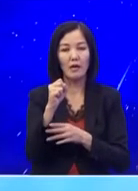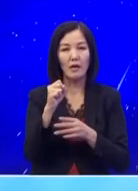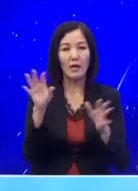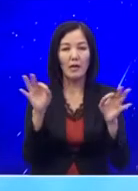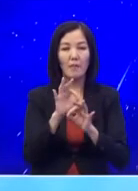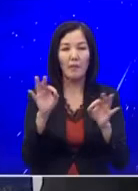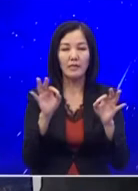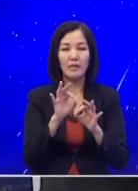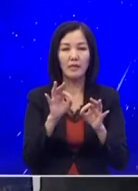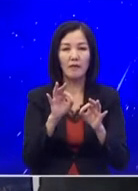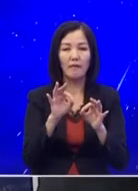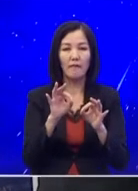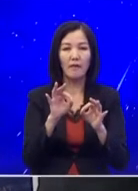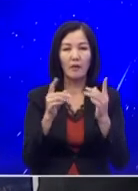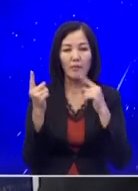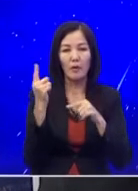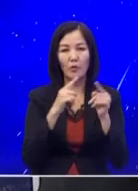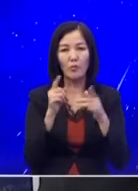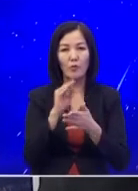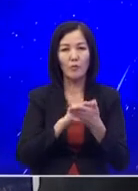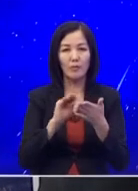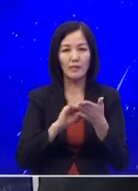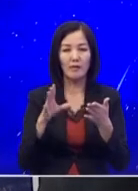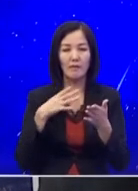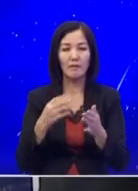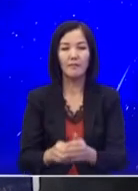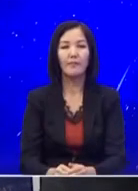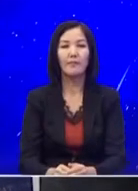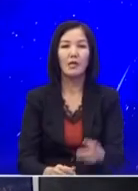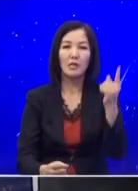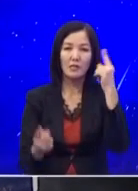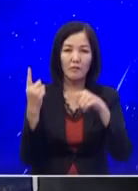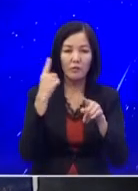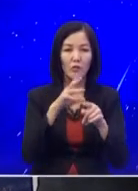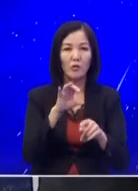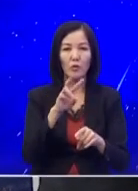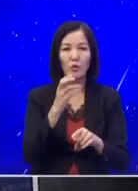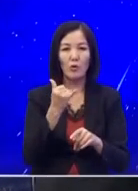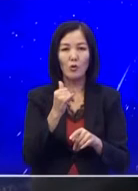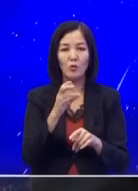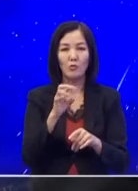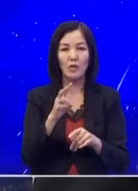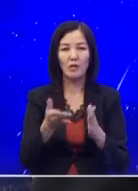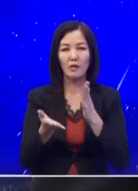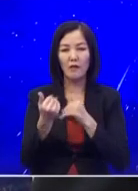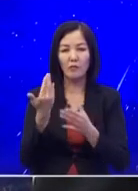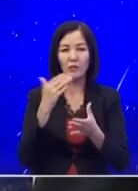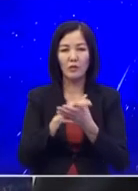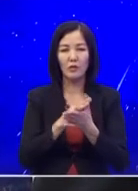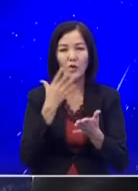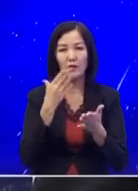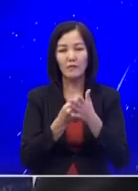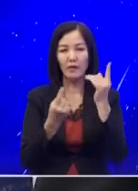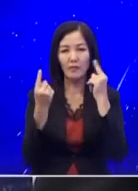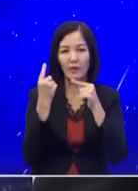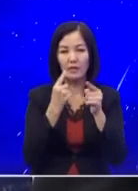«Елем Менен». Толеужан Гумаров, менен де эртеректен билем. С творчеством Толеужана Гумарова я знаком давно. В своих произведениях он